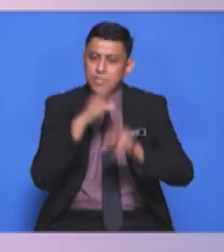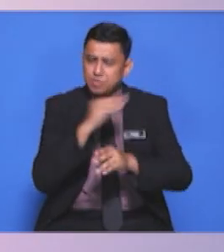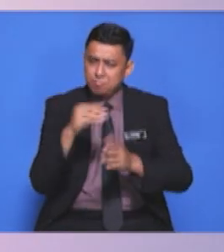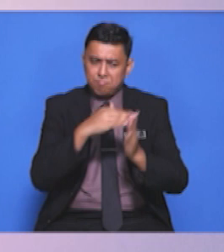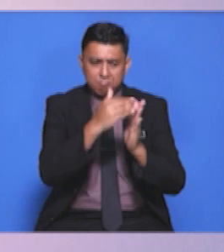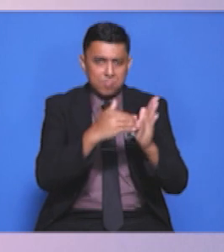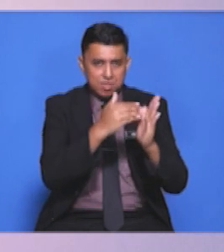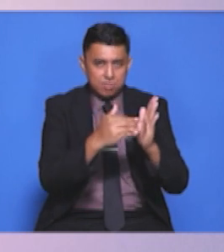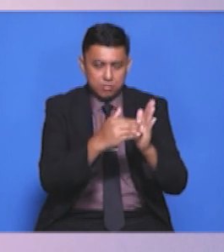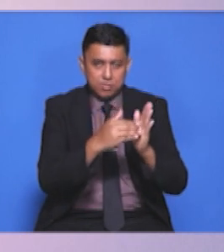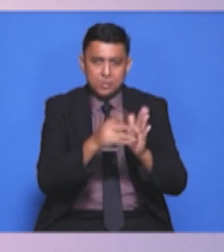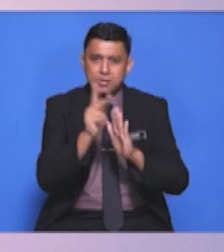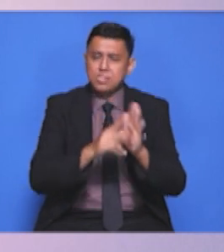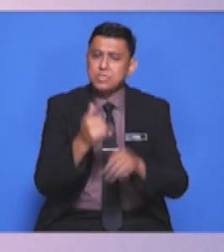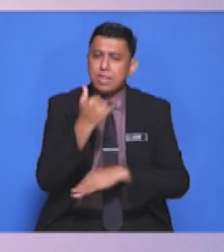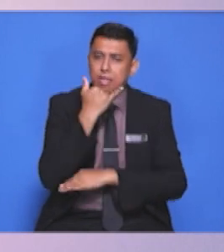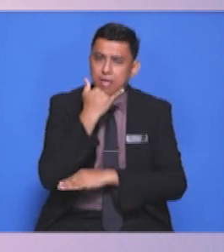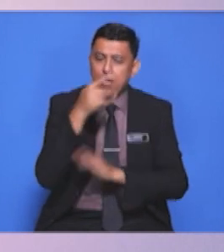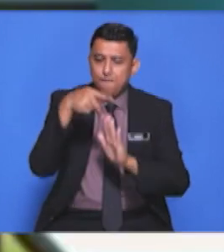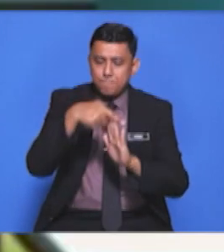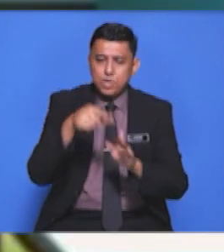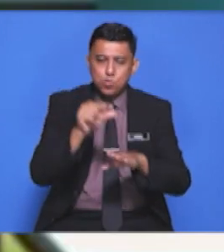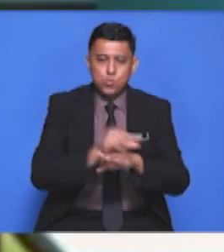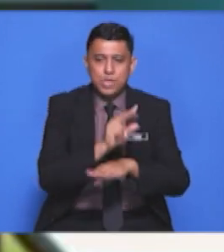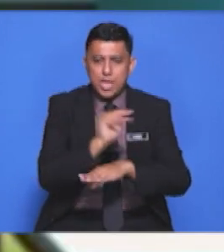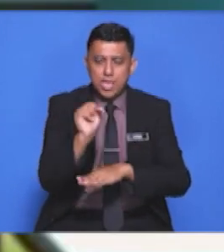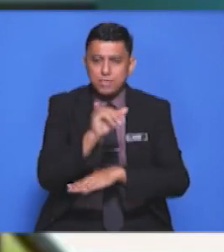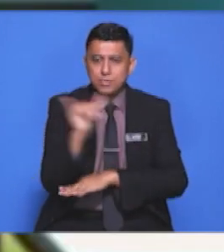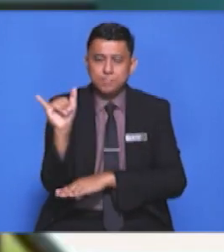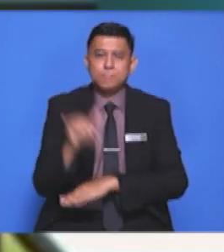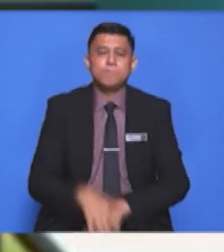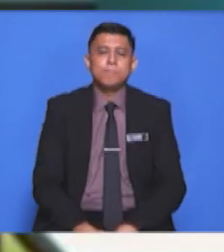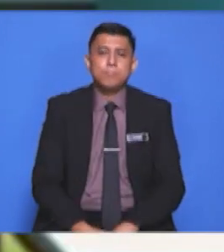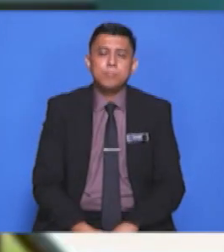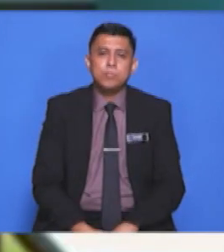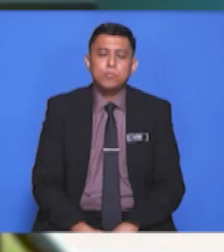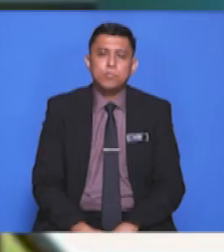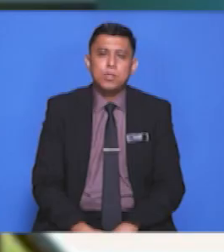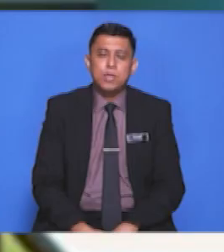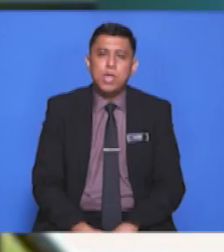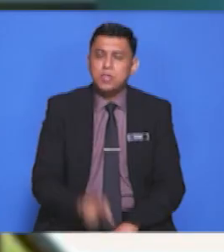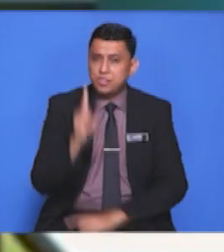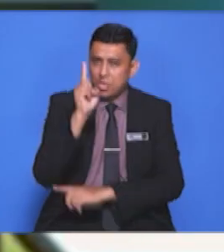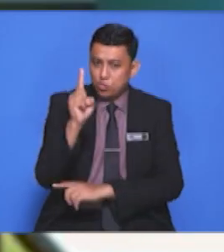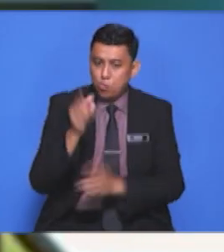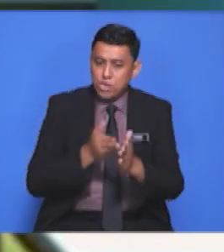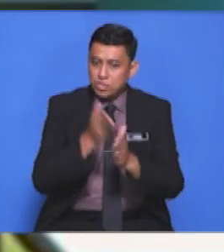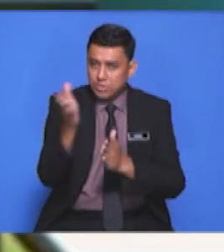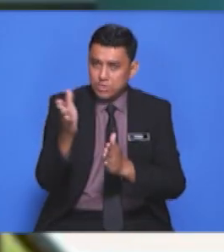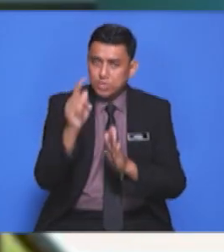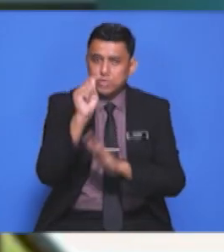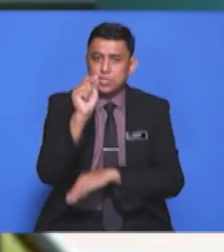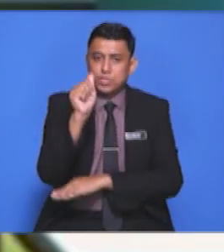analisis kesalahan penggunaan nya tajuk ini merupakan salah satu daripada cabang